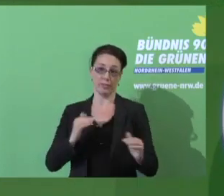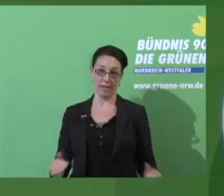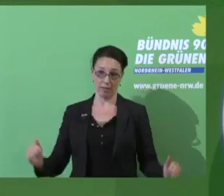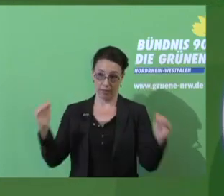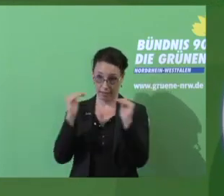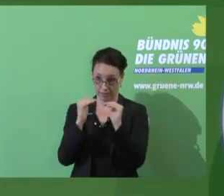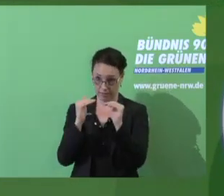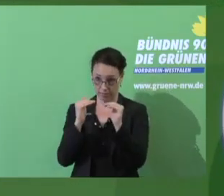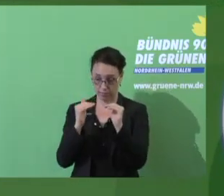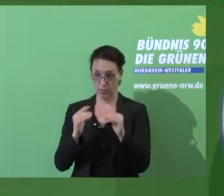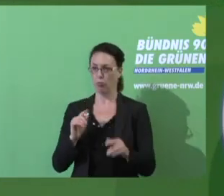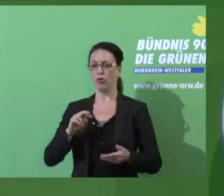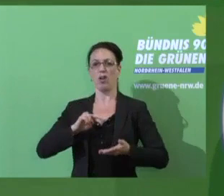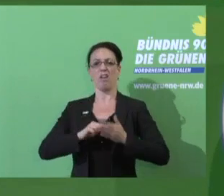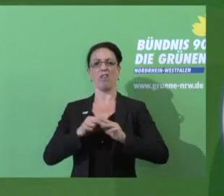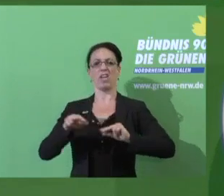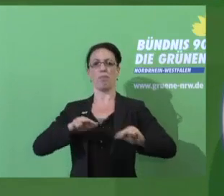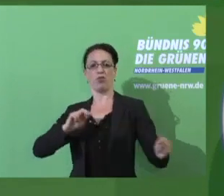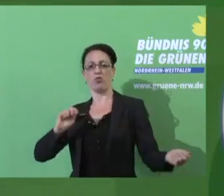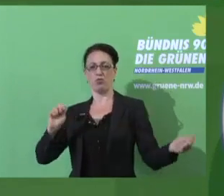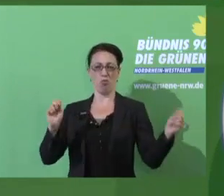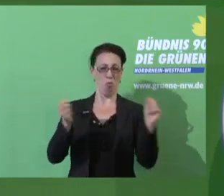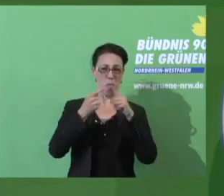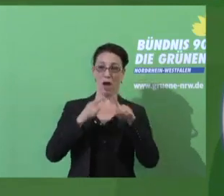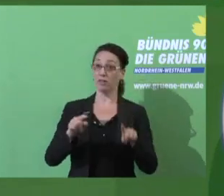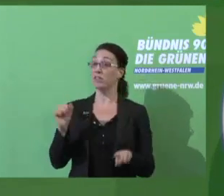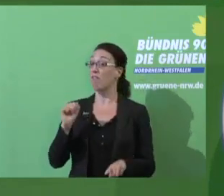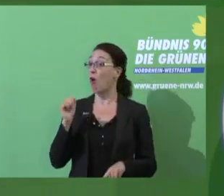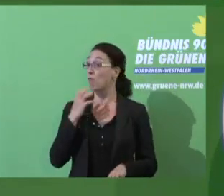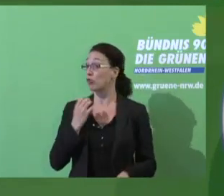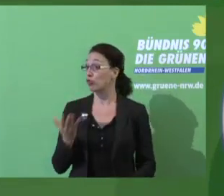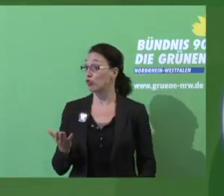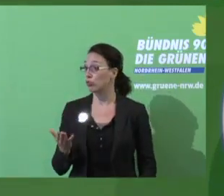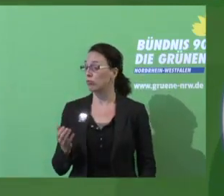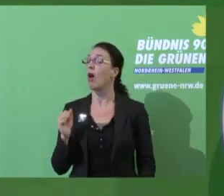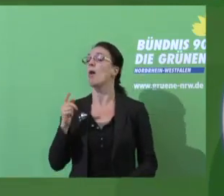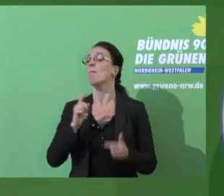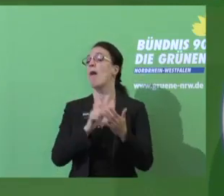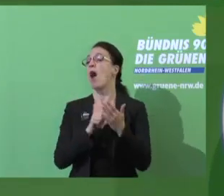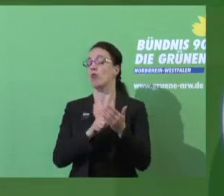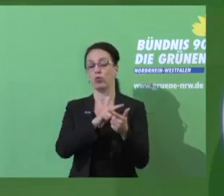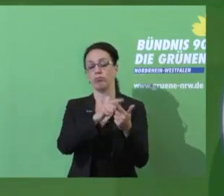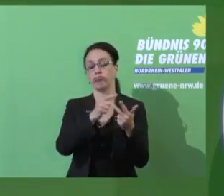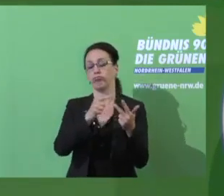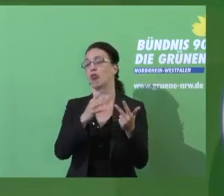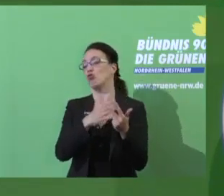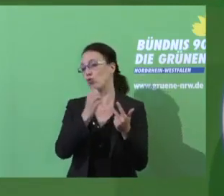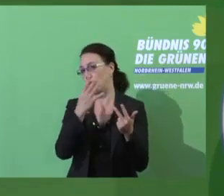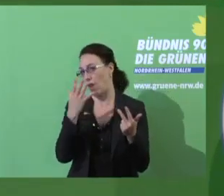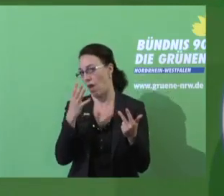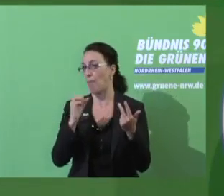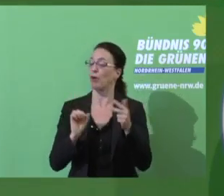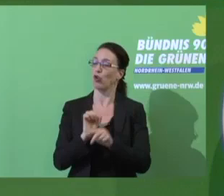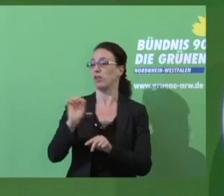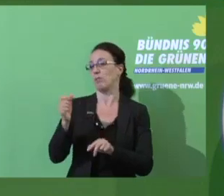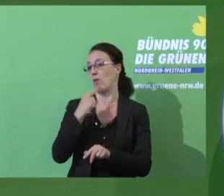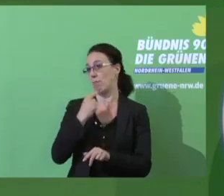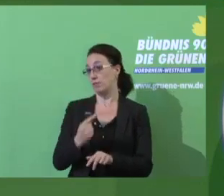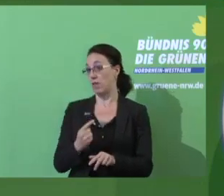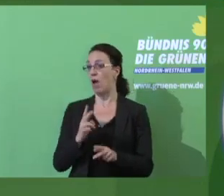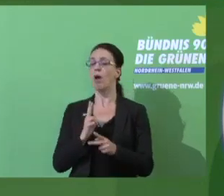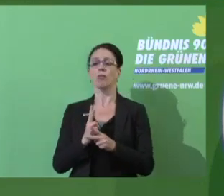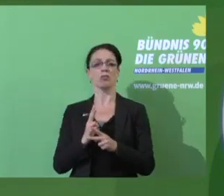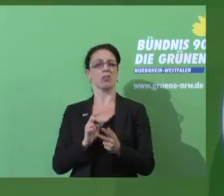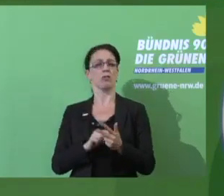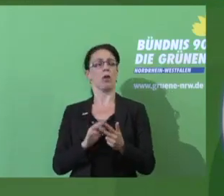vollkommen andere Verkehrspolitik? Manche Gründe sind offensichtlich, aber trotzdem muss man sie noch mal sagen, weil manchmal